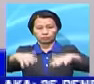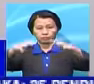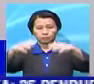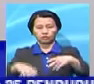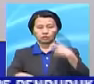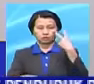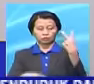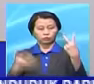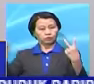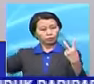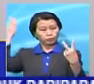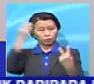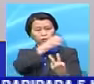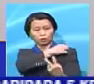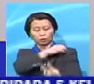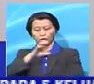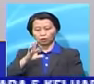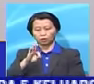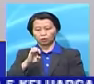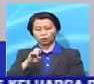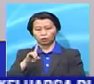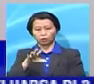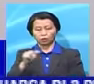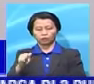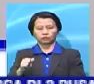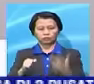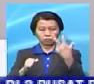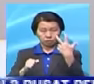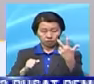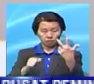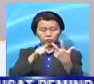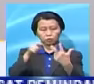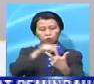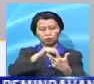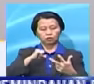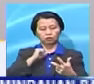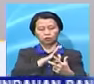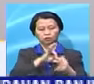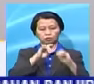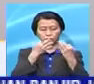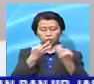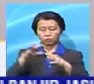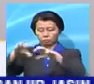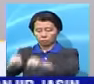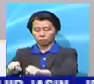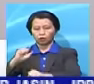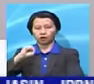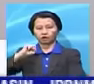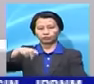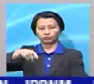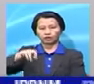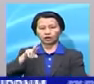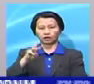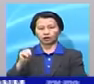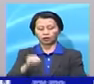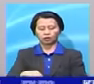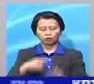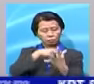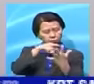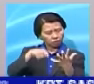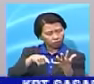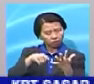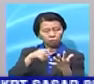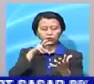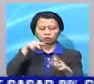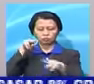dua bekas pegawai kanan felda bersama tiga lagi kakitangan agensi itu ditahan sprm di sekitar lembah Klang hari ini mereka disyaki